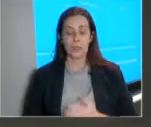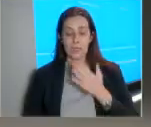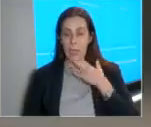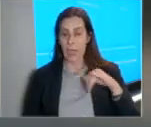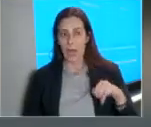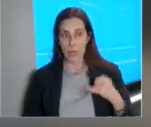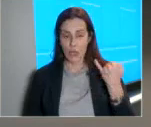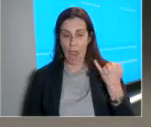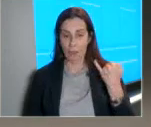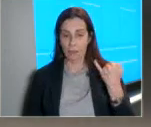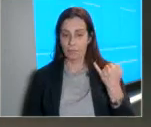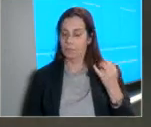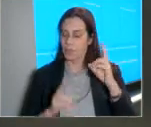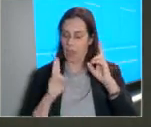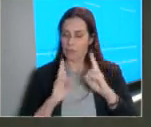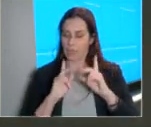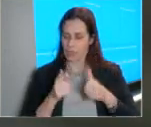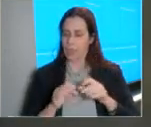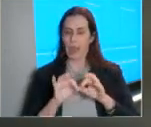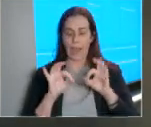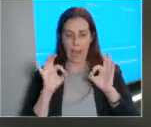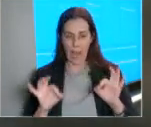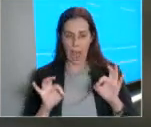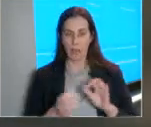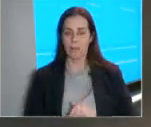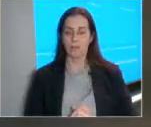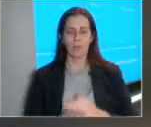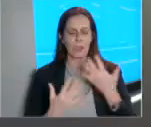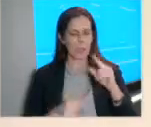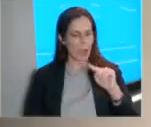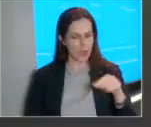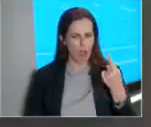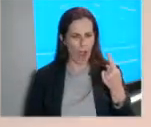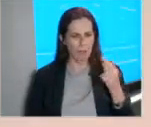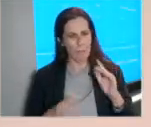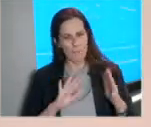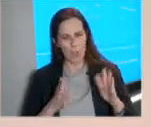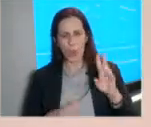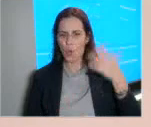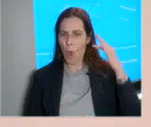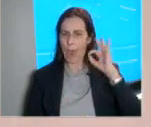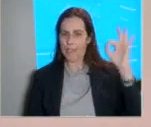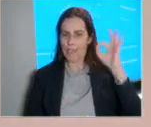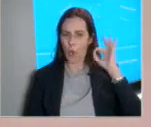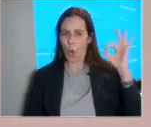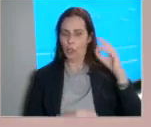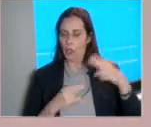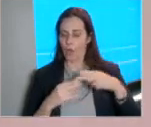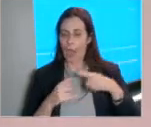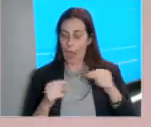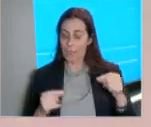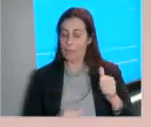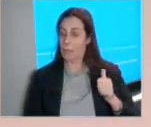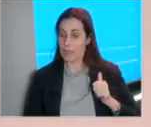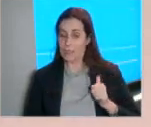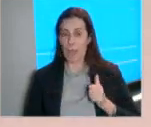לג'יהאד האיסלאמי, הפסקת האש הזאת נכנסה לתוקפה. כאמור, לפני כשעה בערך נשמעו אזעקות בנתיב העשרה. דובר